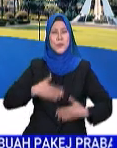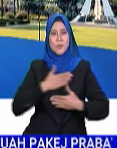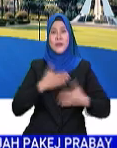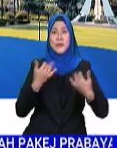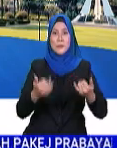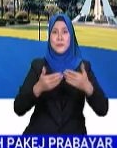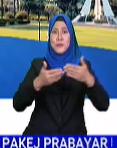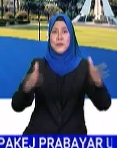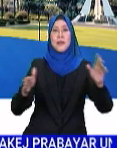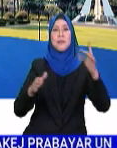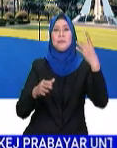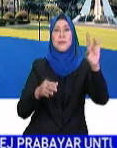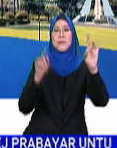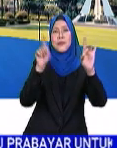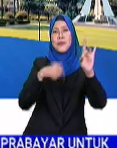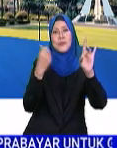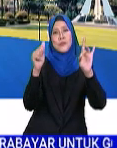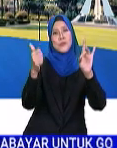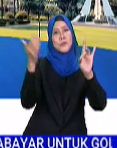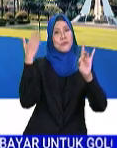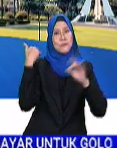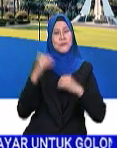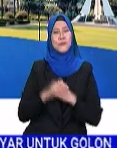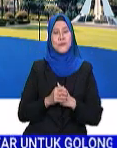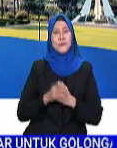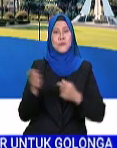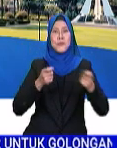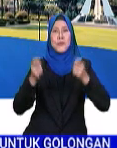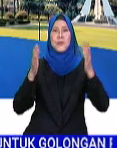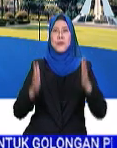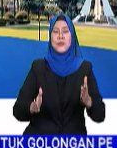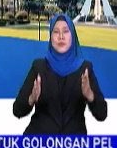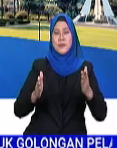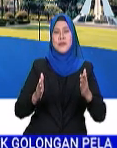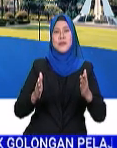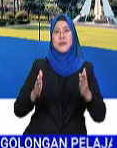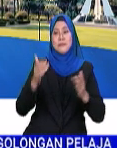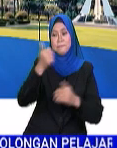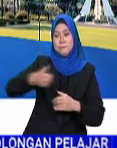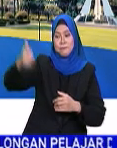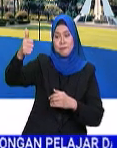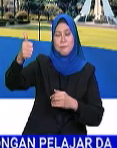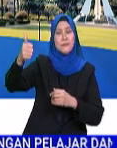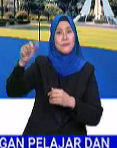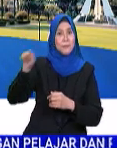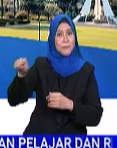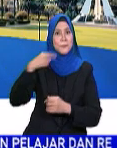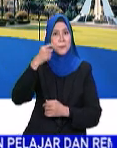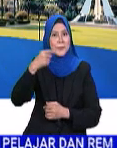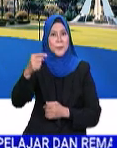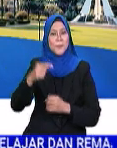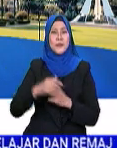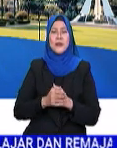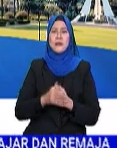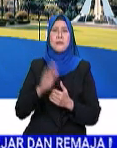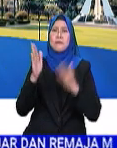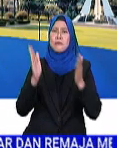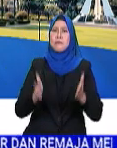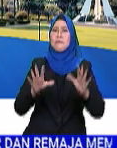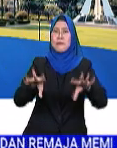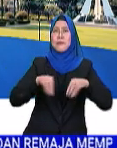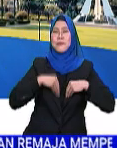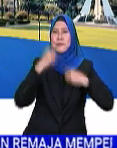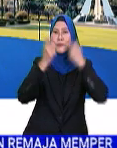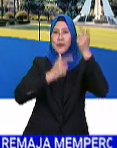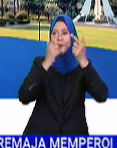semula 18 Oktober lalu. Pengurus Besar Nurul Nuzairi Muhammad Azhari berkata pihaknya menerima kedatangan pelancong